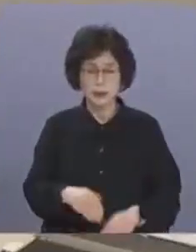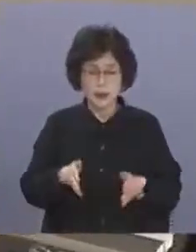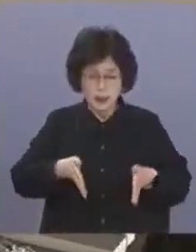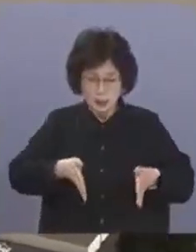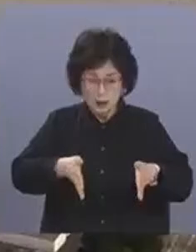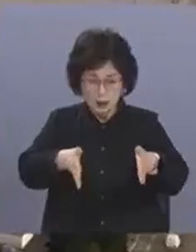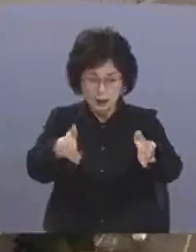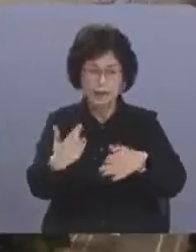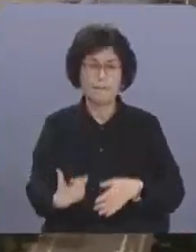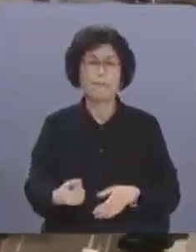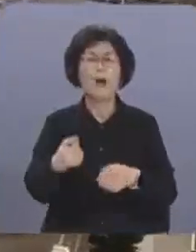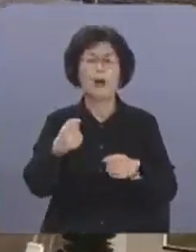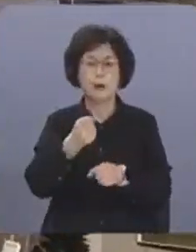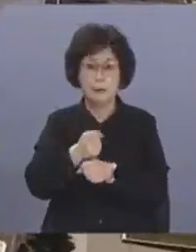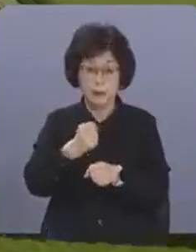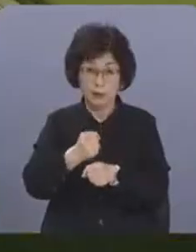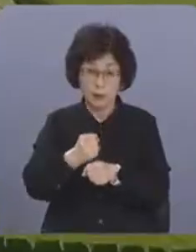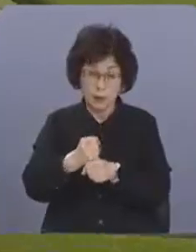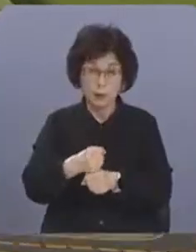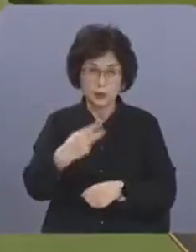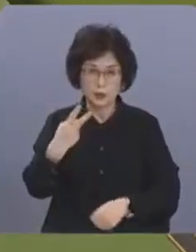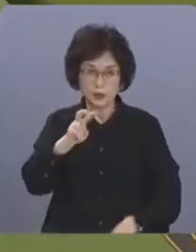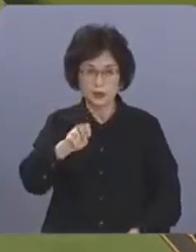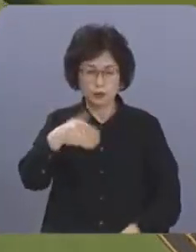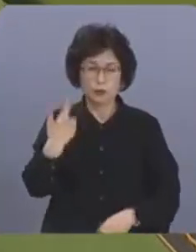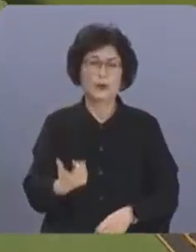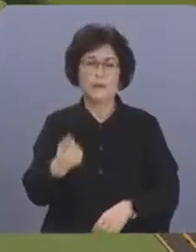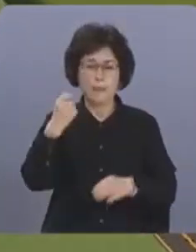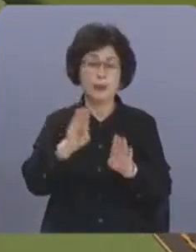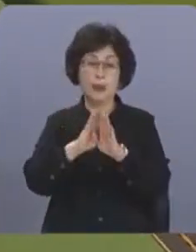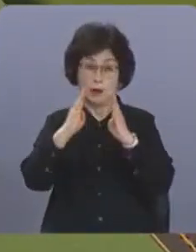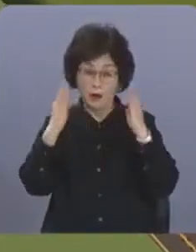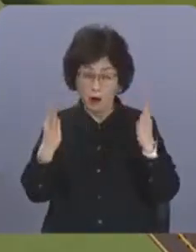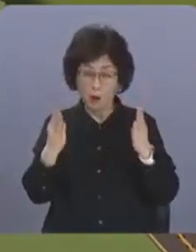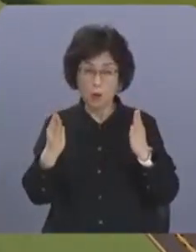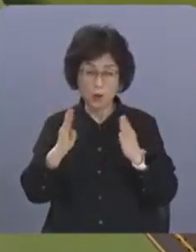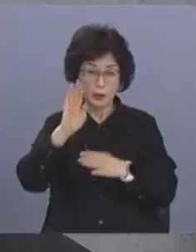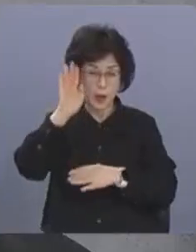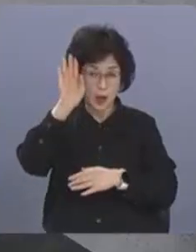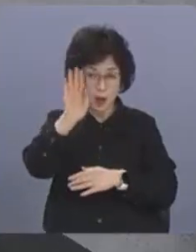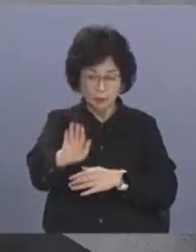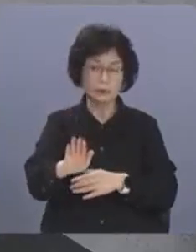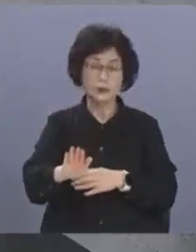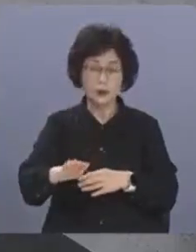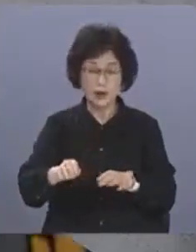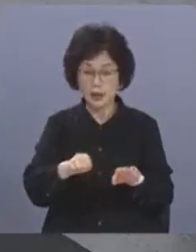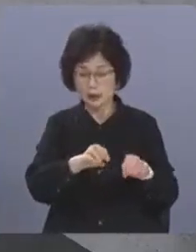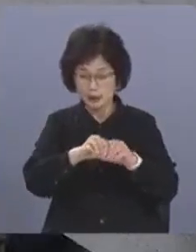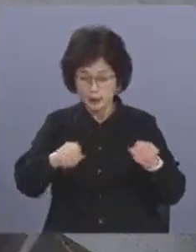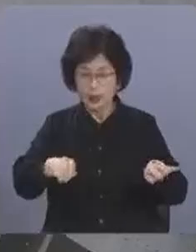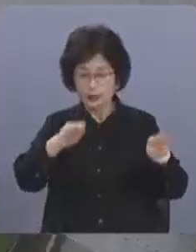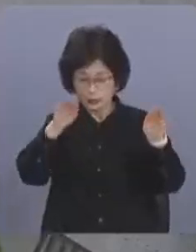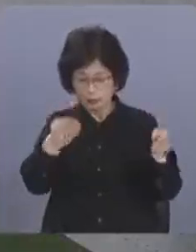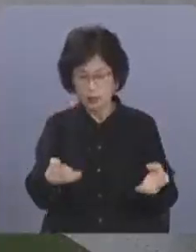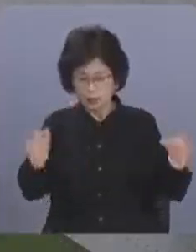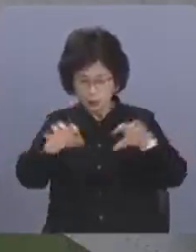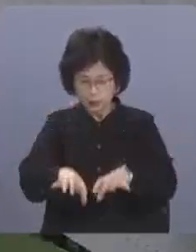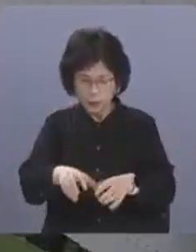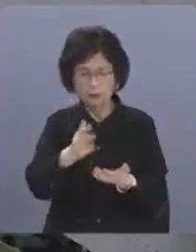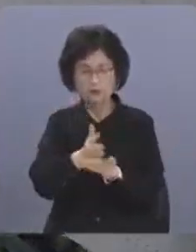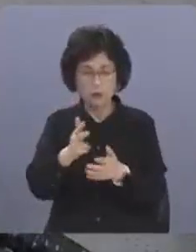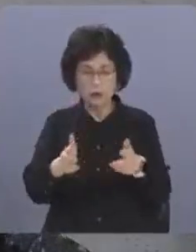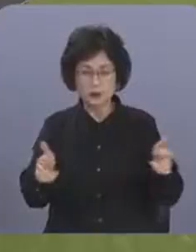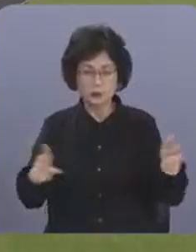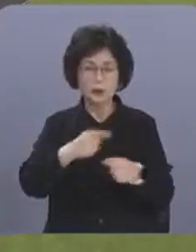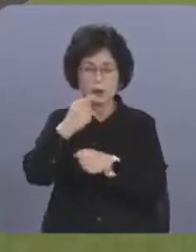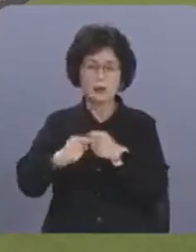활주로를 빨리 만들어 2029년 12월에 조기 개항하되 개항 후 남은 매립과 포장, 마감, 주차장 공사 등을